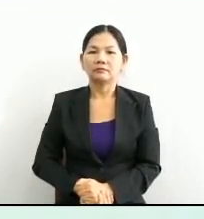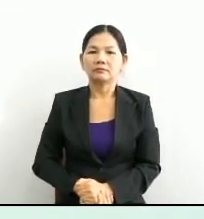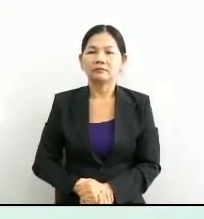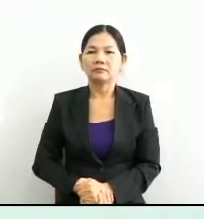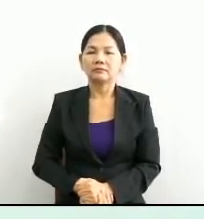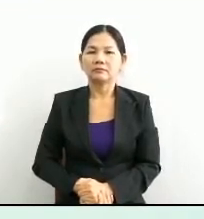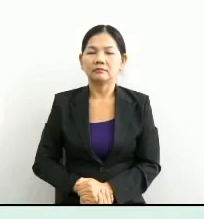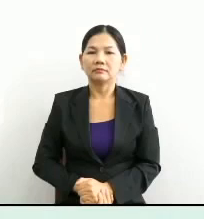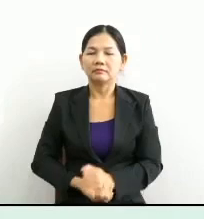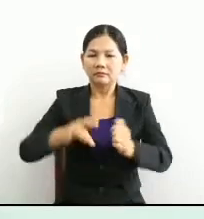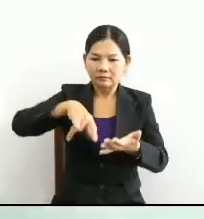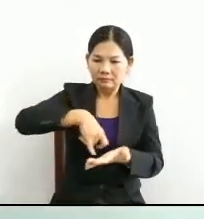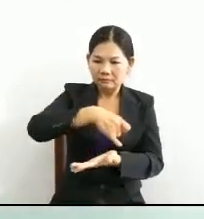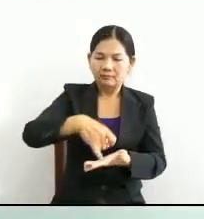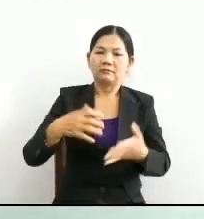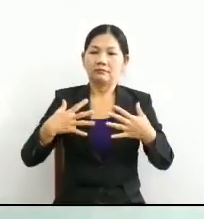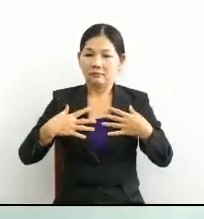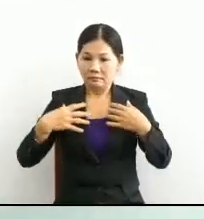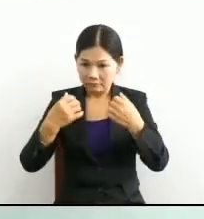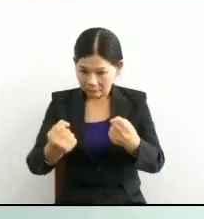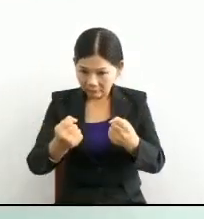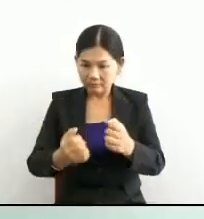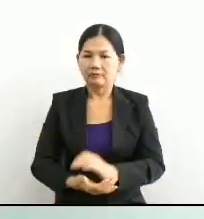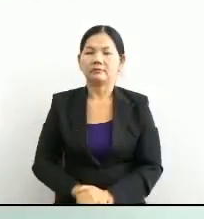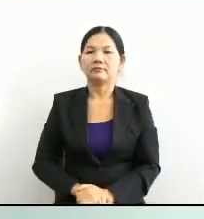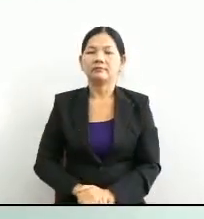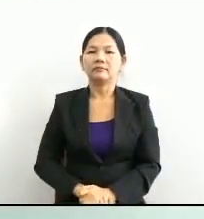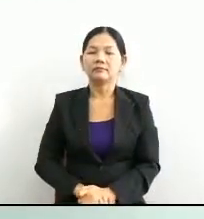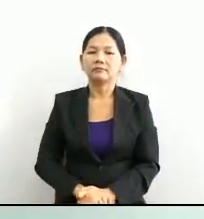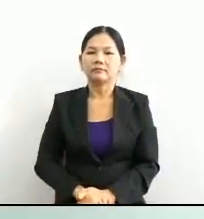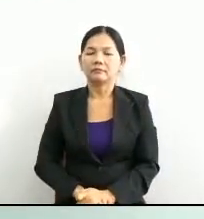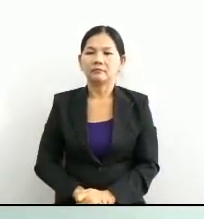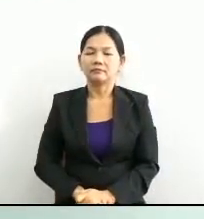mùn đồn sóc khắp hiệp nế